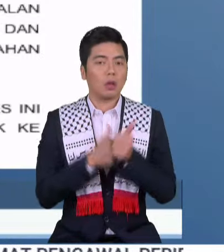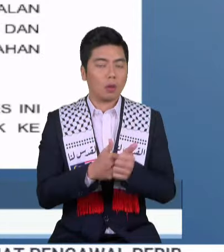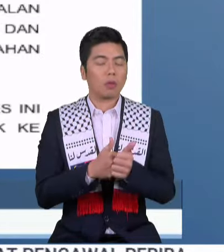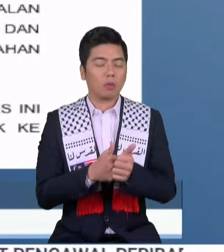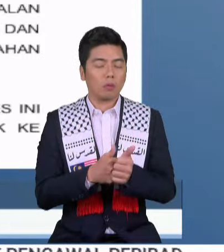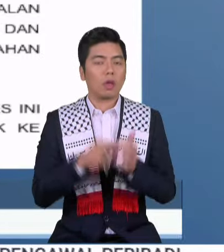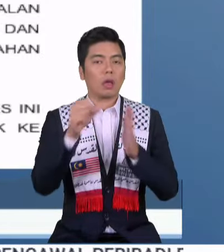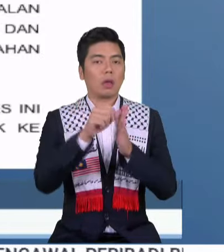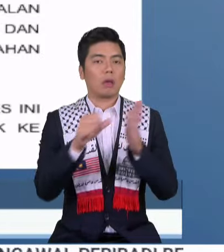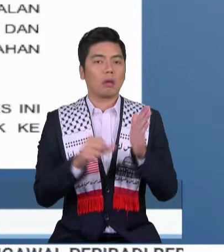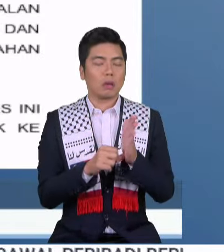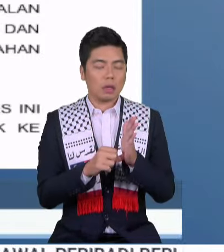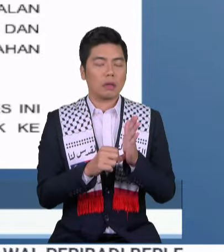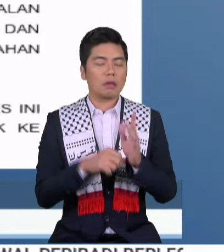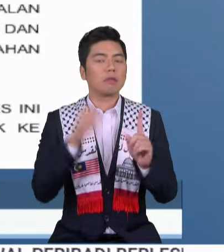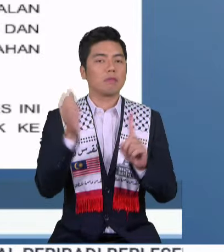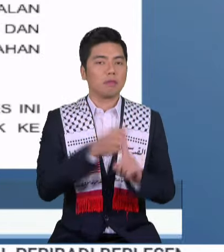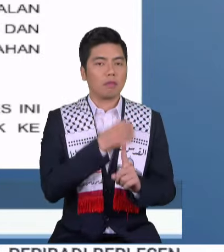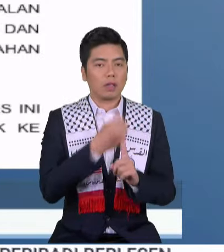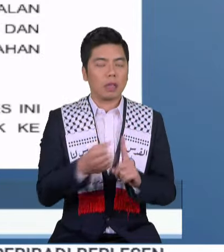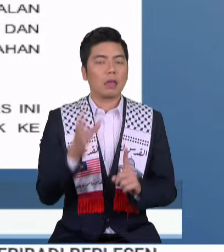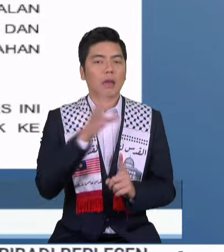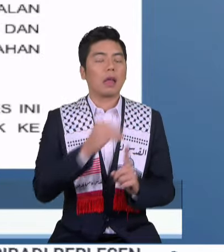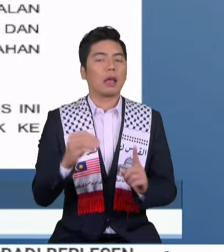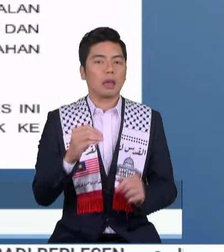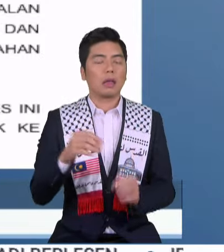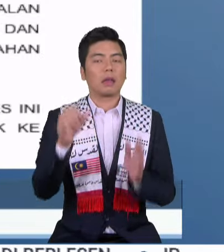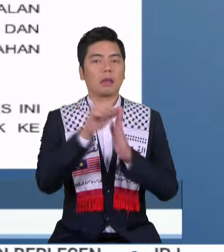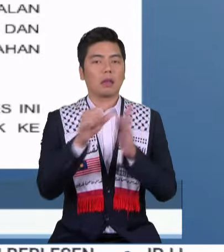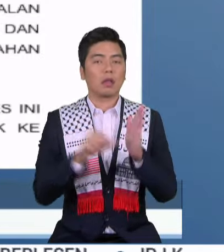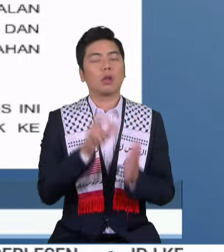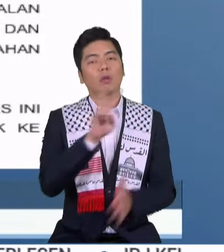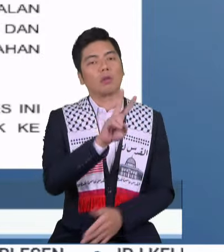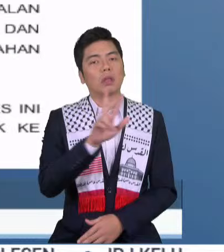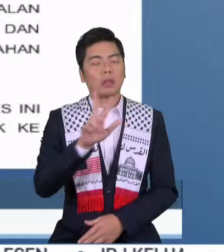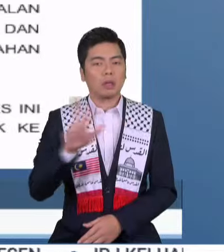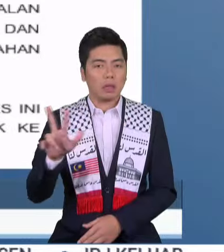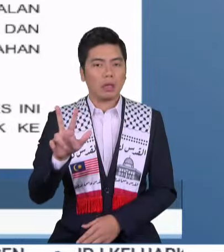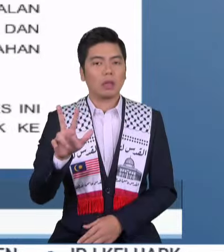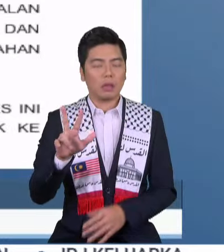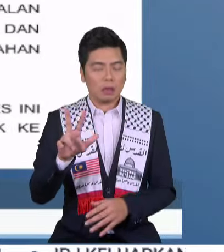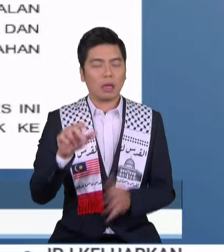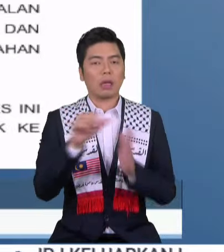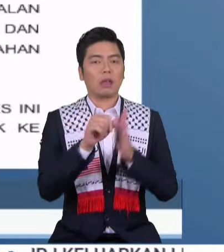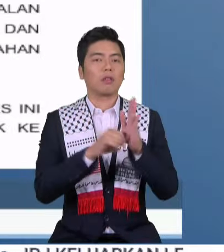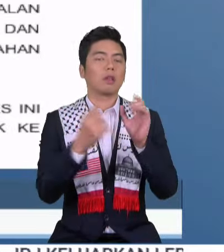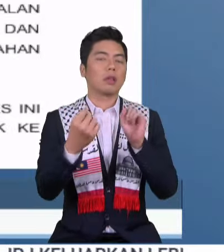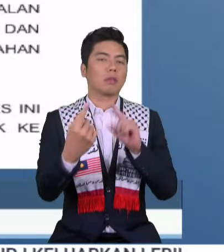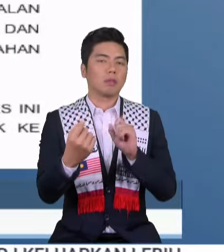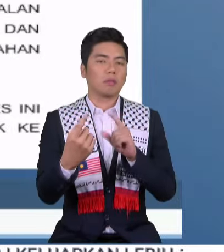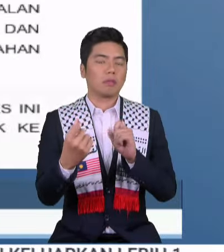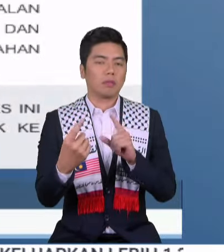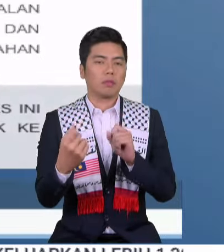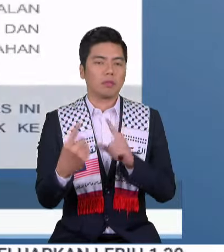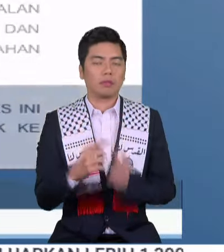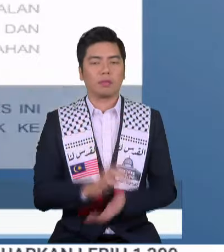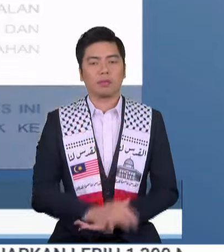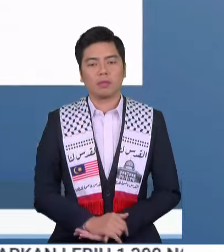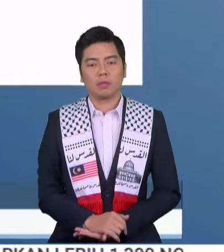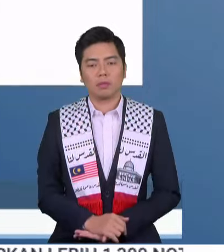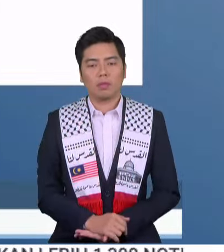Seksyen 507 Kanun Keseksaan dan Seksyen 233 Akta Komunikasi dan Multimedia